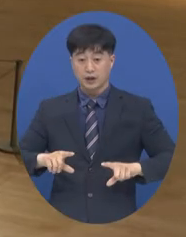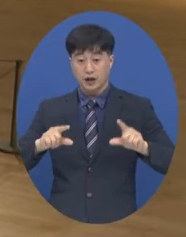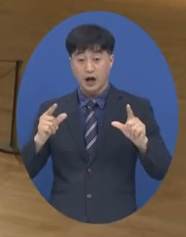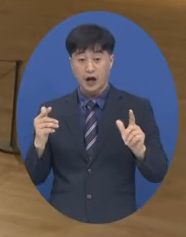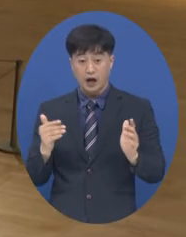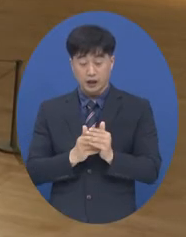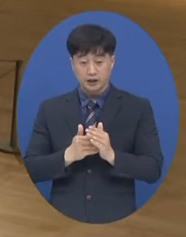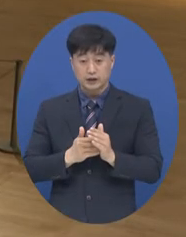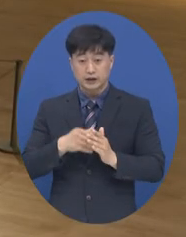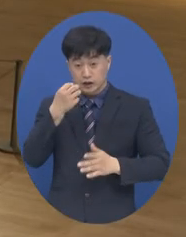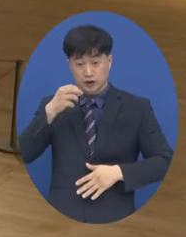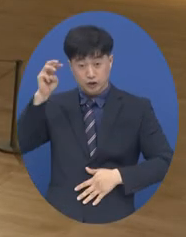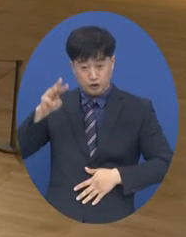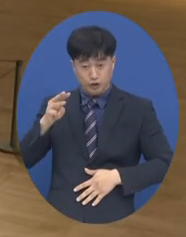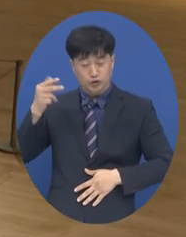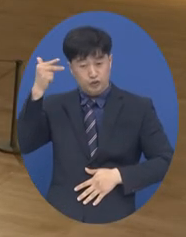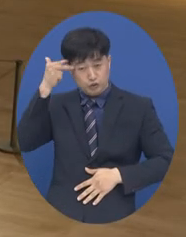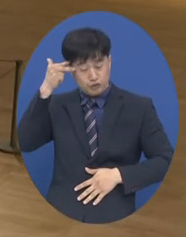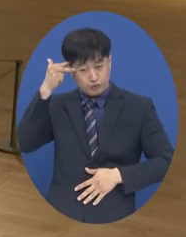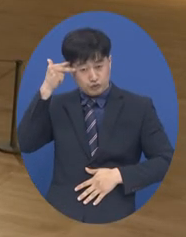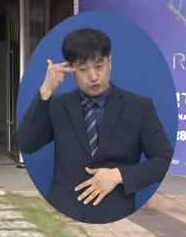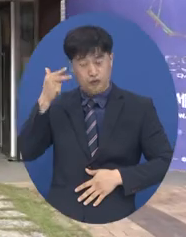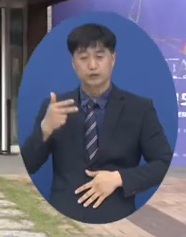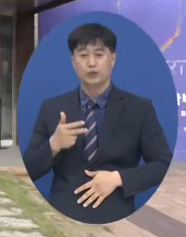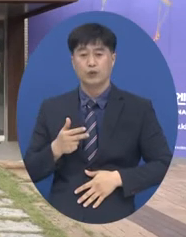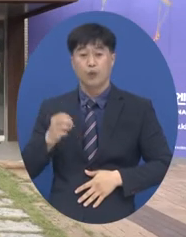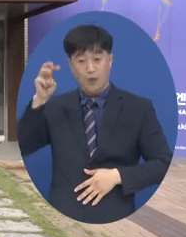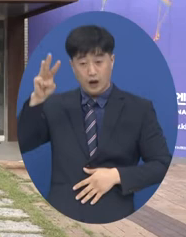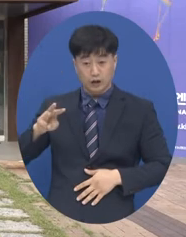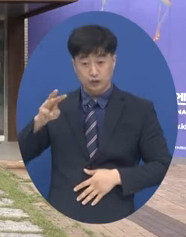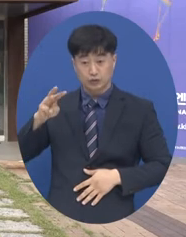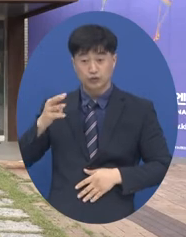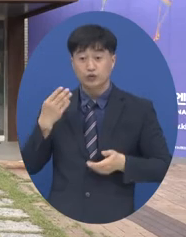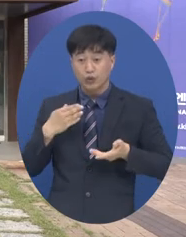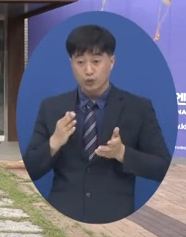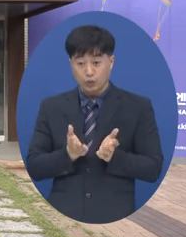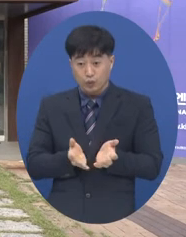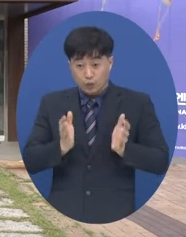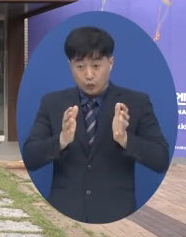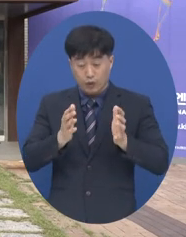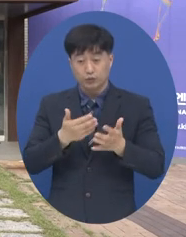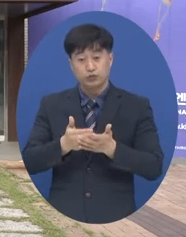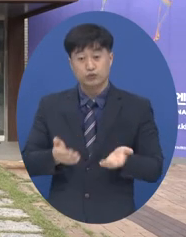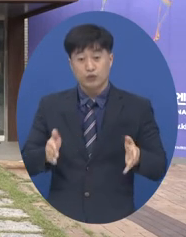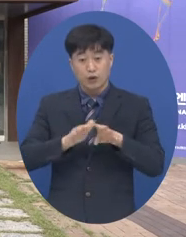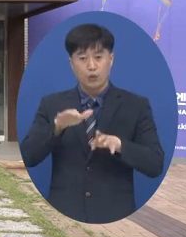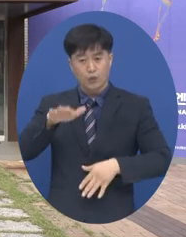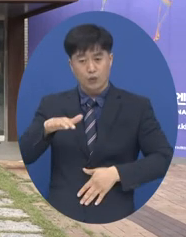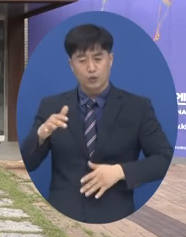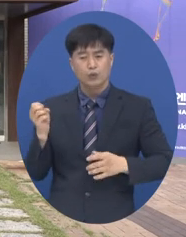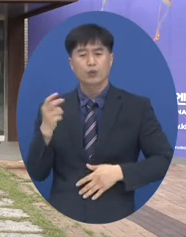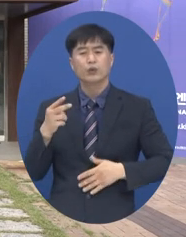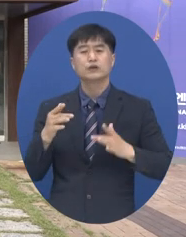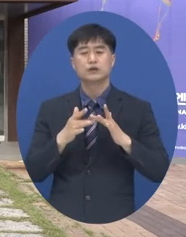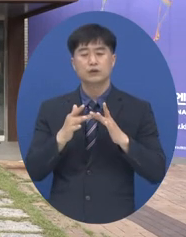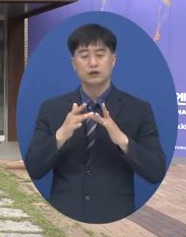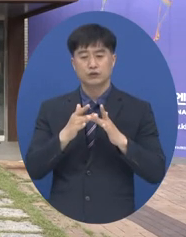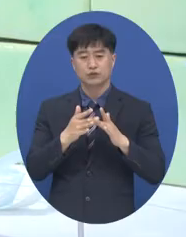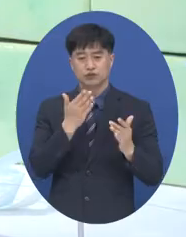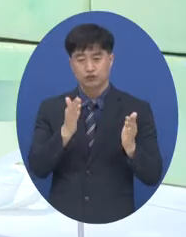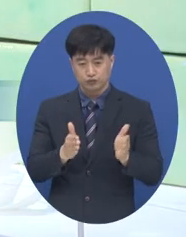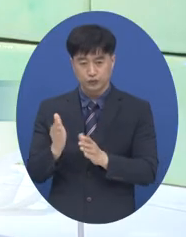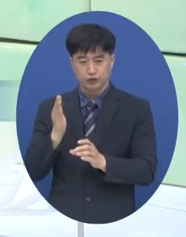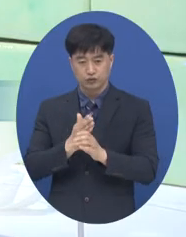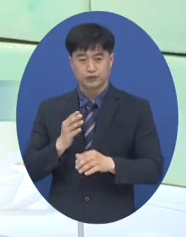경기 도자 미술관 꽈 여주 경기 생활 도자 미술관 광주 경기도자박물관 일 때와 온라인 플랫폼으로 뒤 열립니다